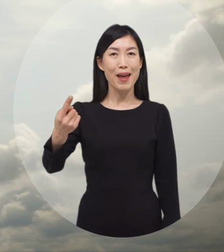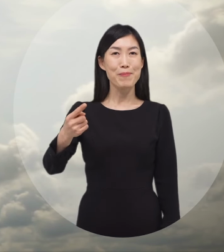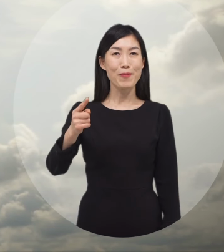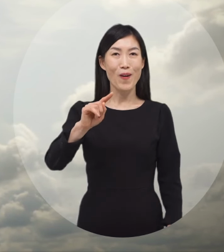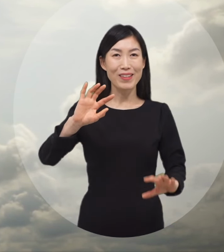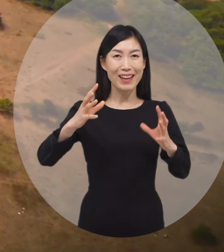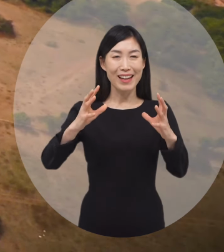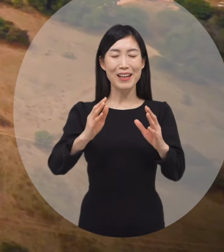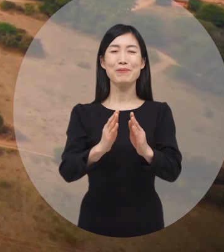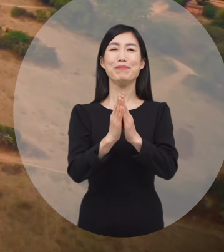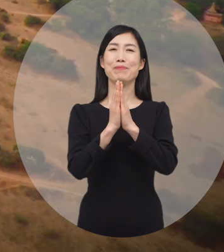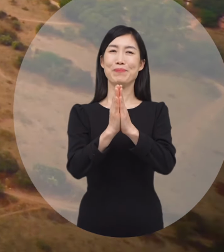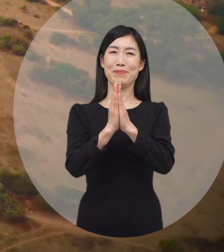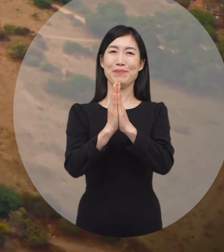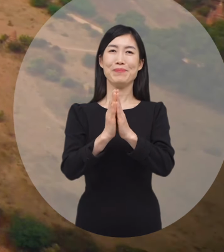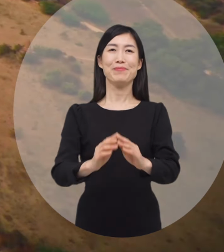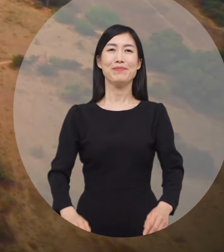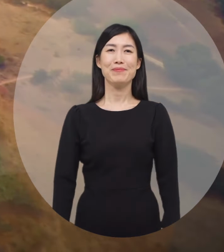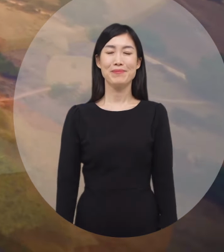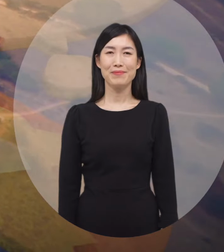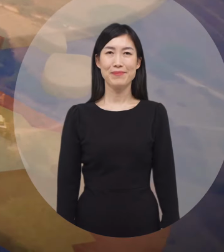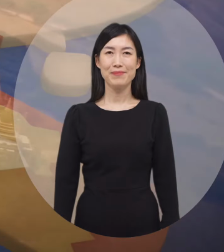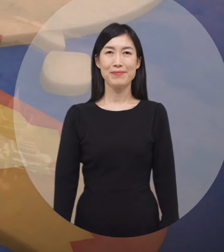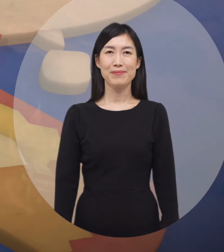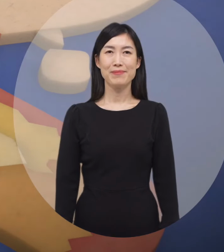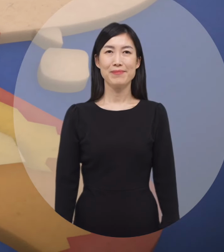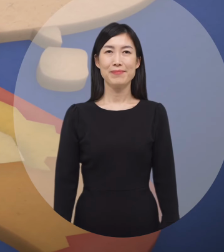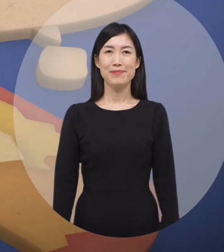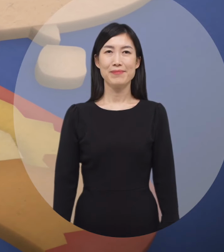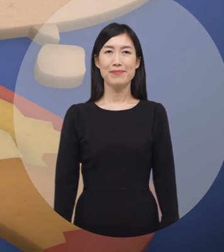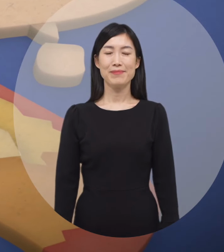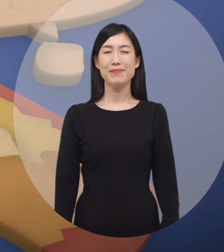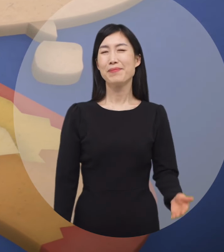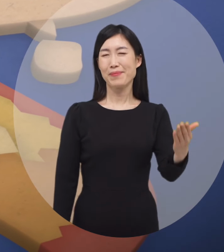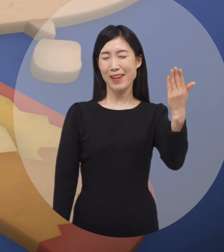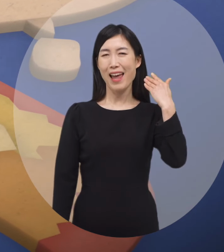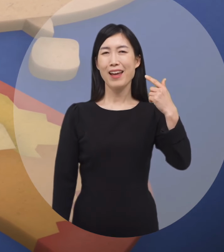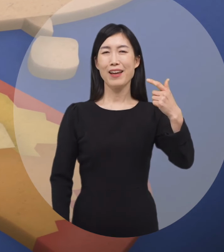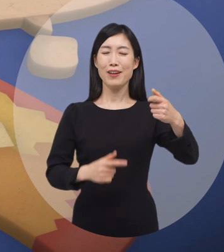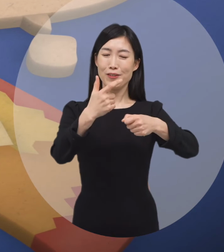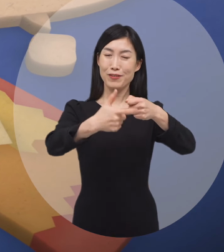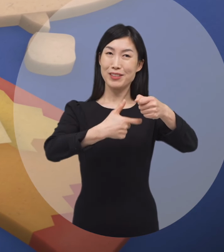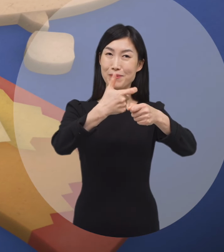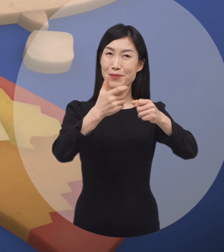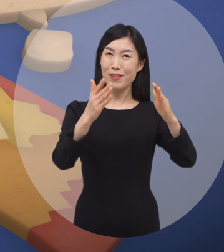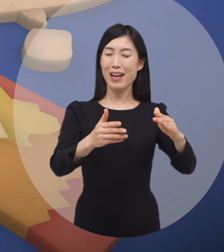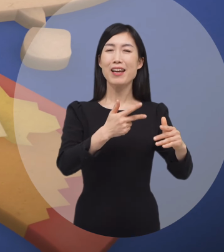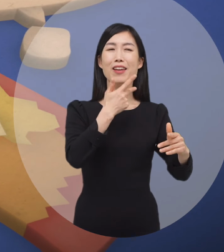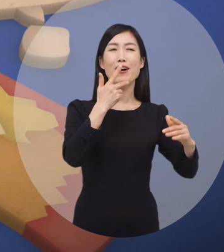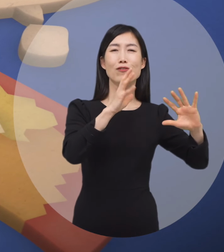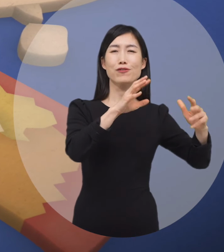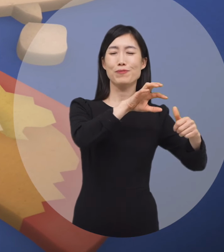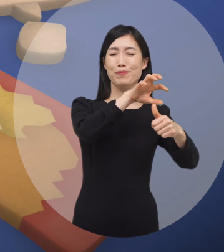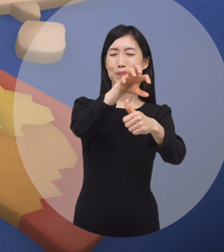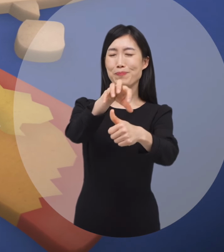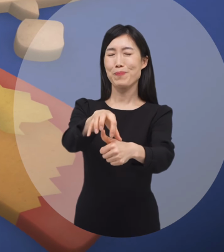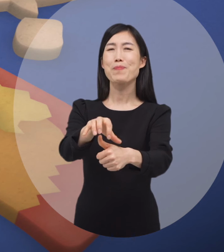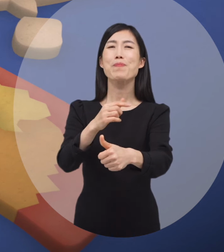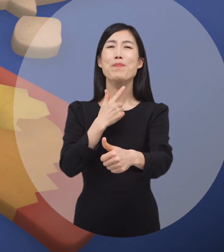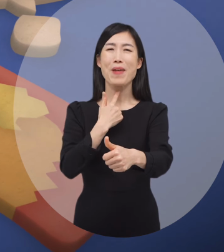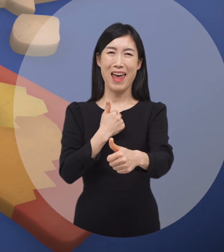같은 시각 미얀마에서도 봄이 무르익고 있었습니다. 약 60여 년간 영국의 식민